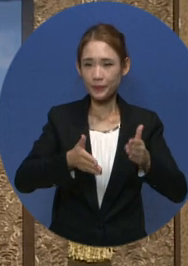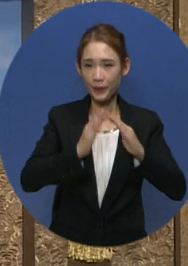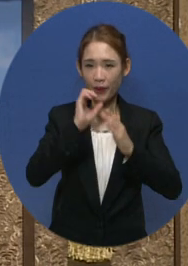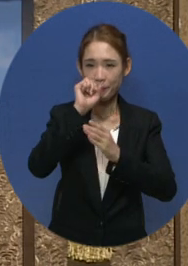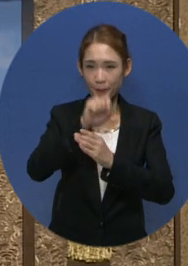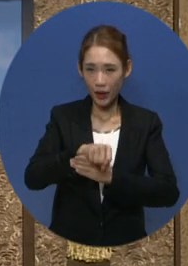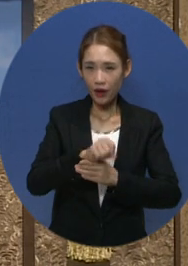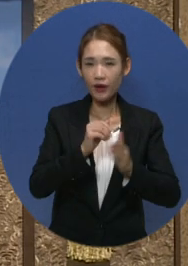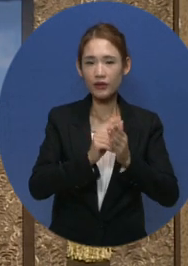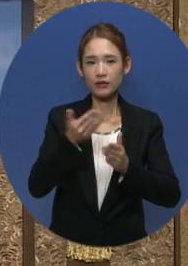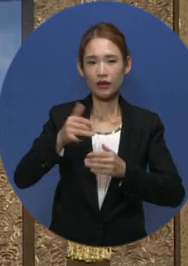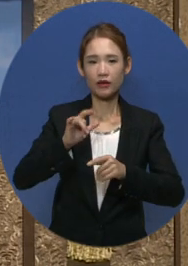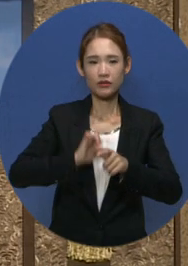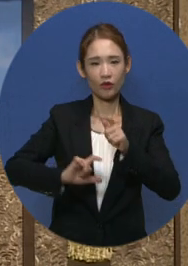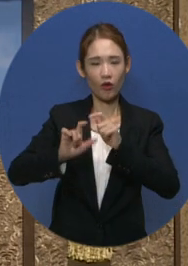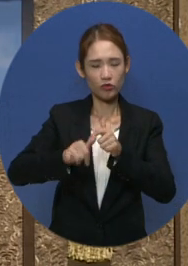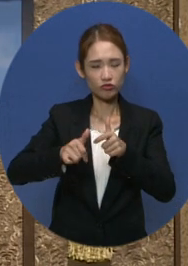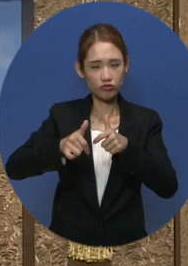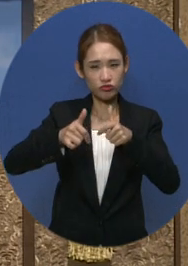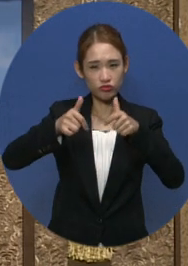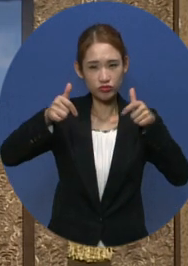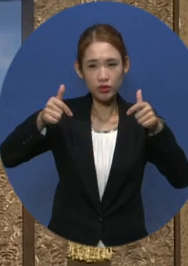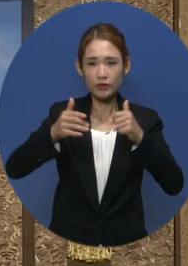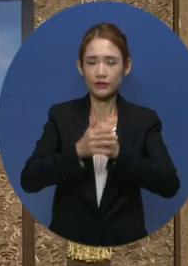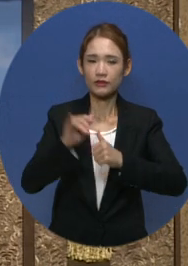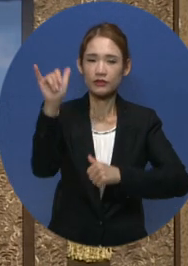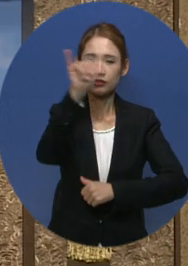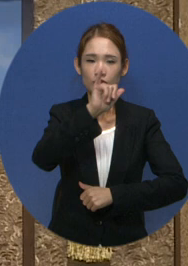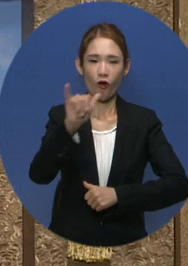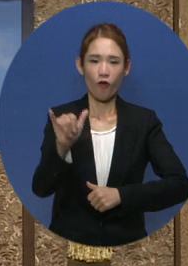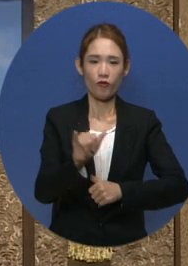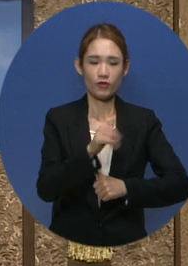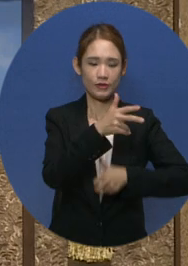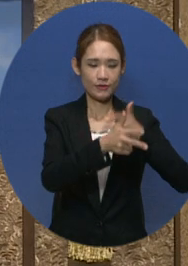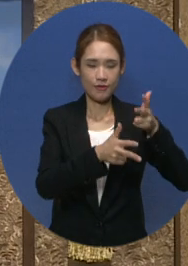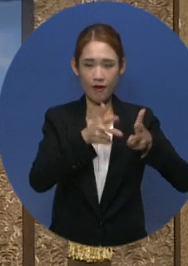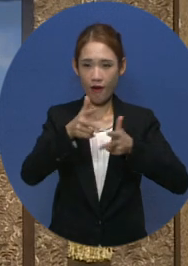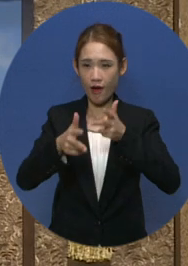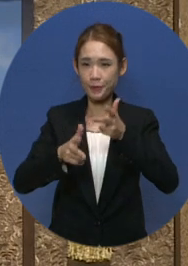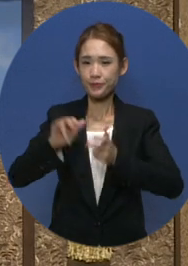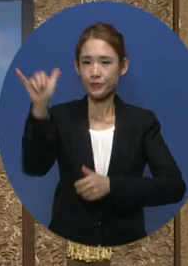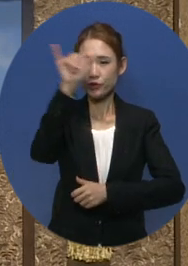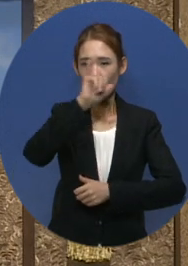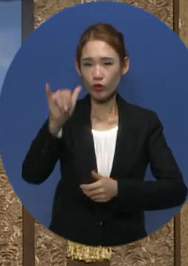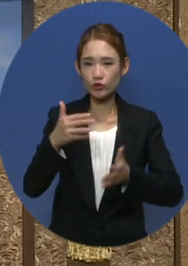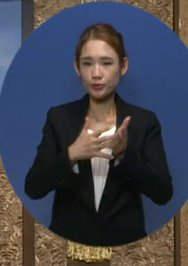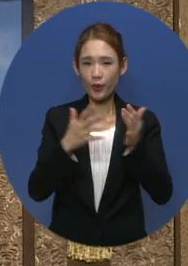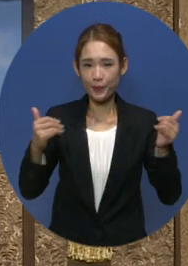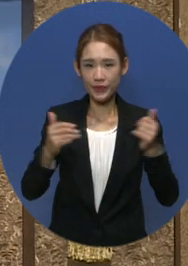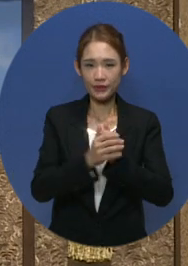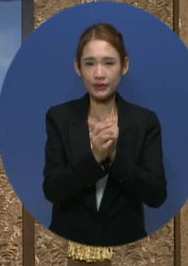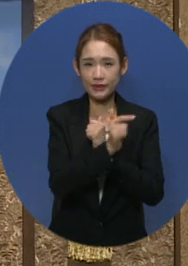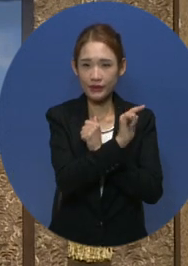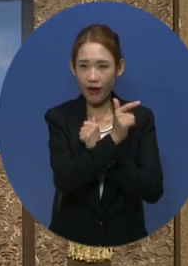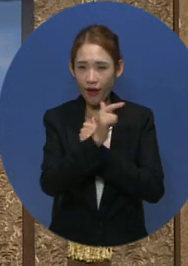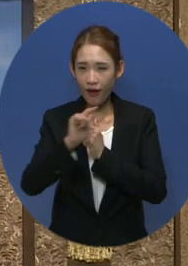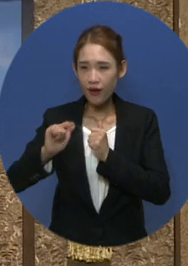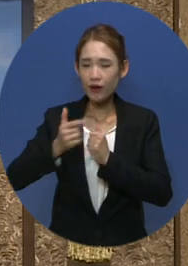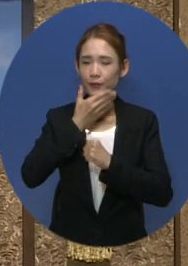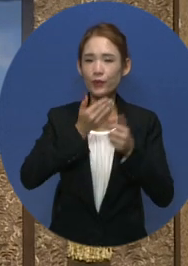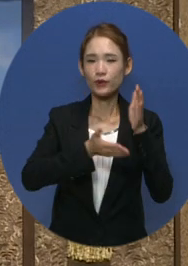그 이후에 규모가 커지면서 전국에서 사업을 하는 전국법인 그리고 또 다양한 복지시설을